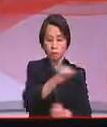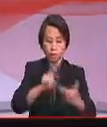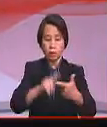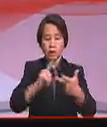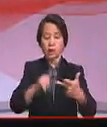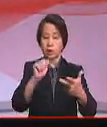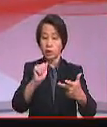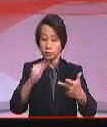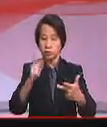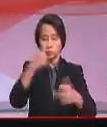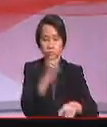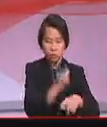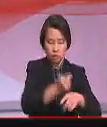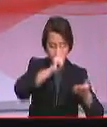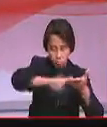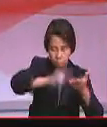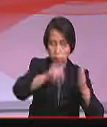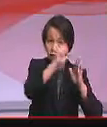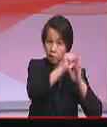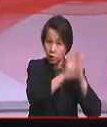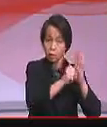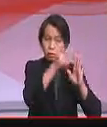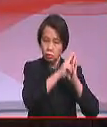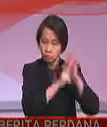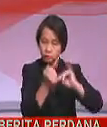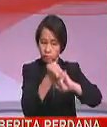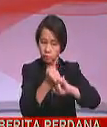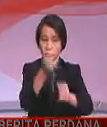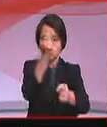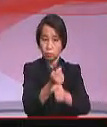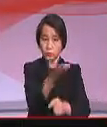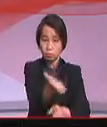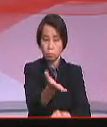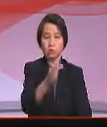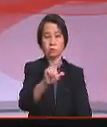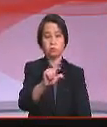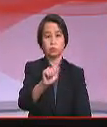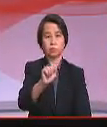telah ditugaskan untuk menyemak terma serta syarat perjanjian yang ditetapkan Gavi.